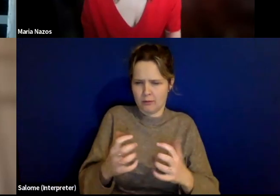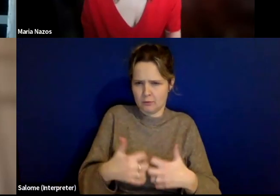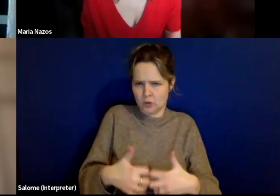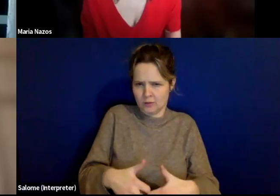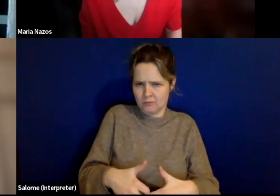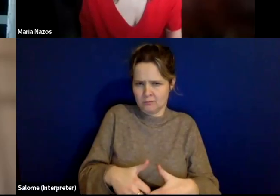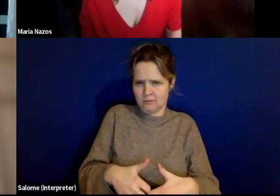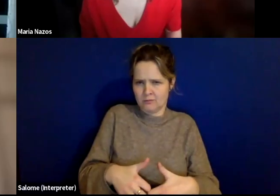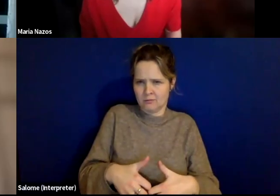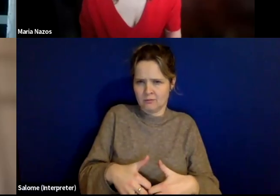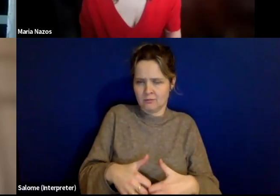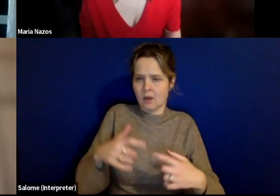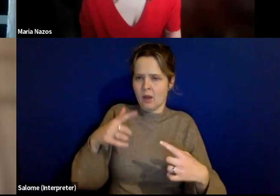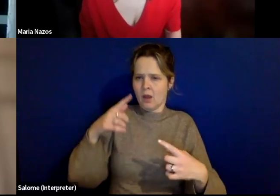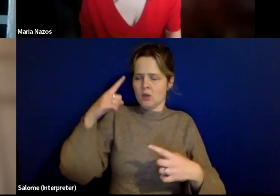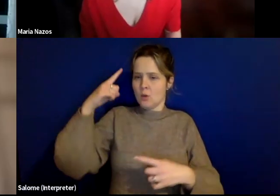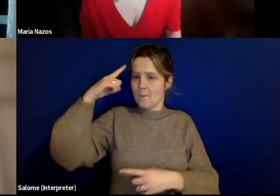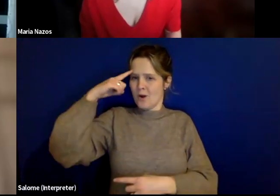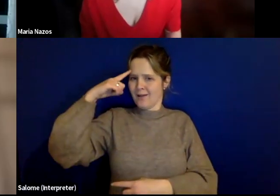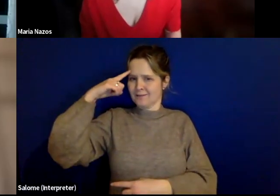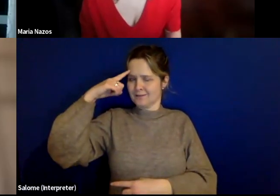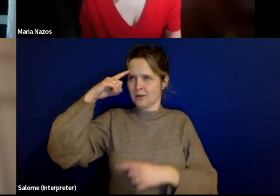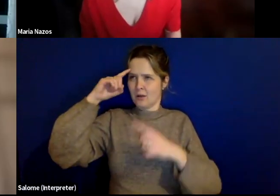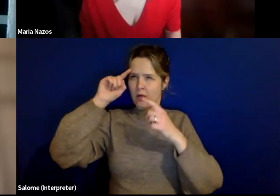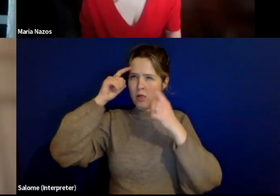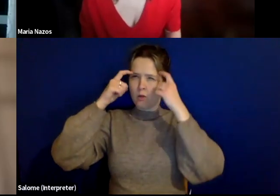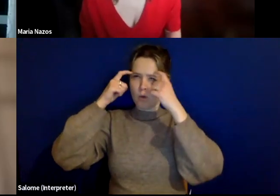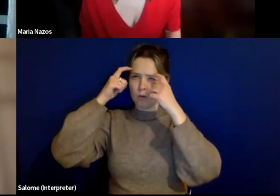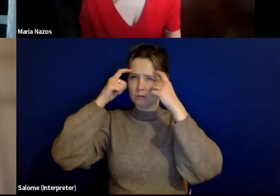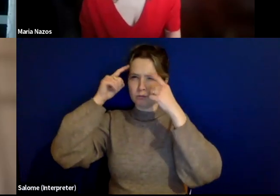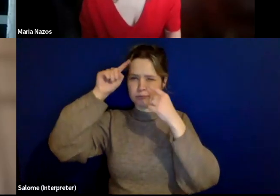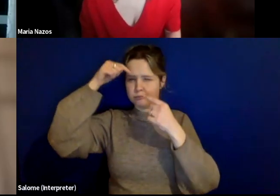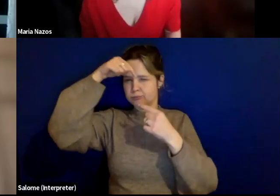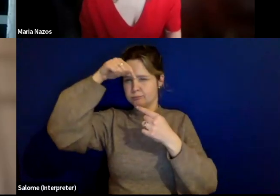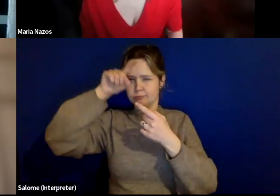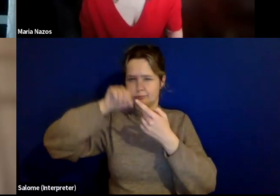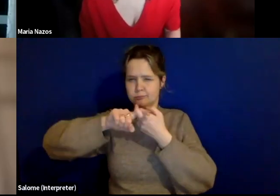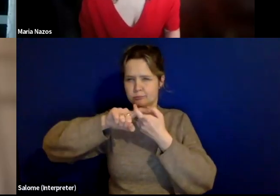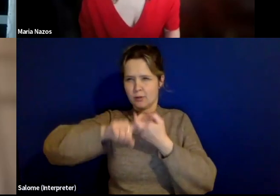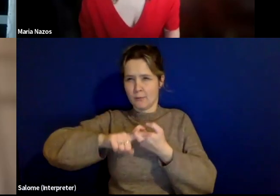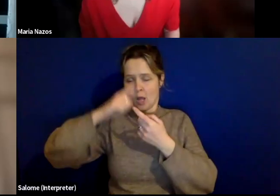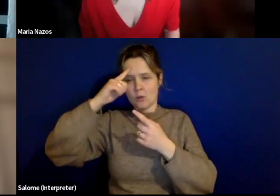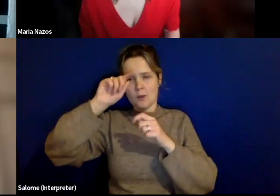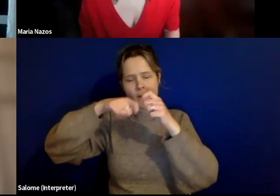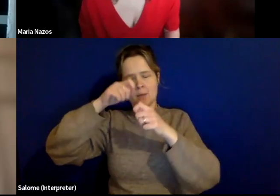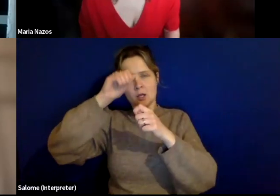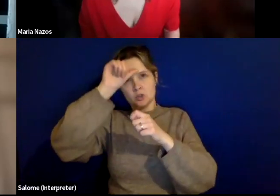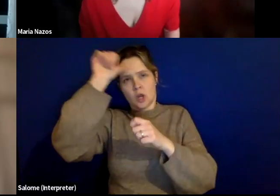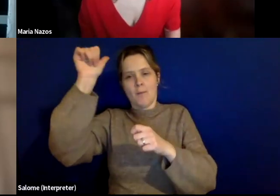still. Inside the mind, thoughts take root, sharper and sharper